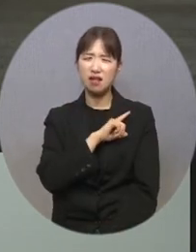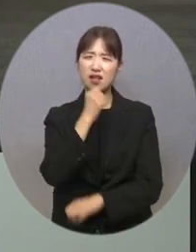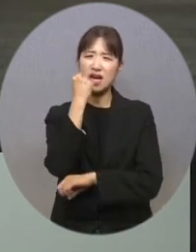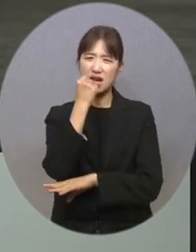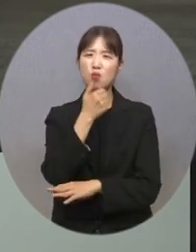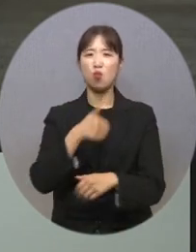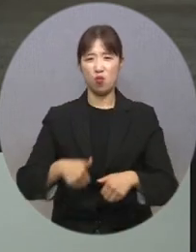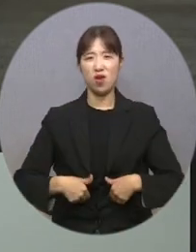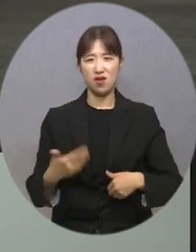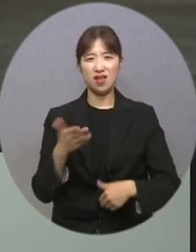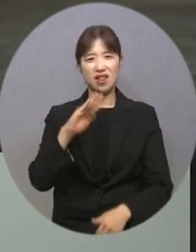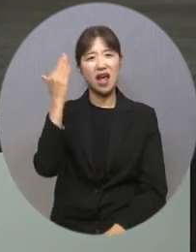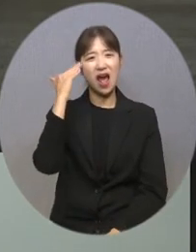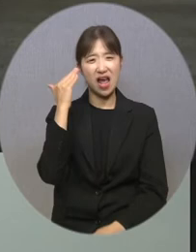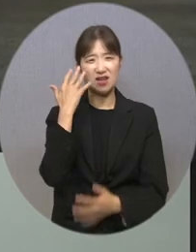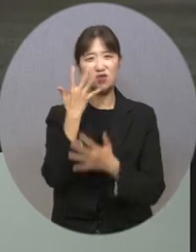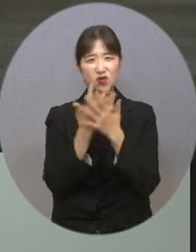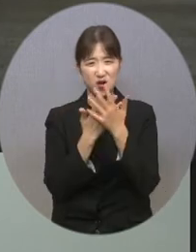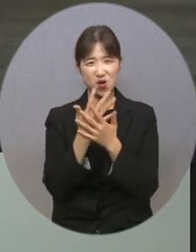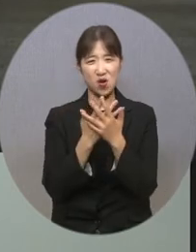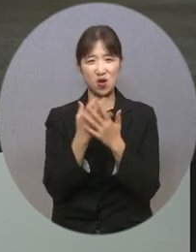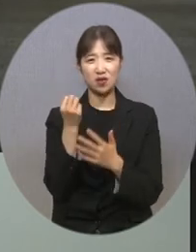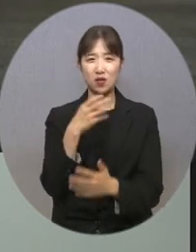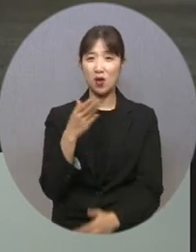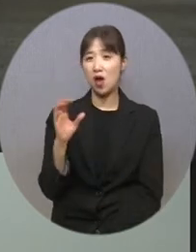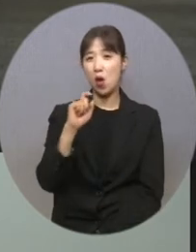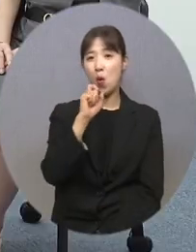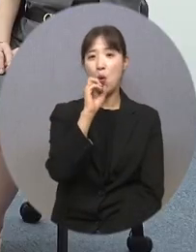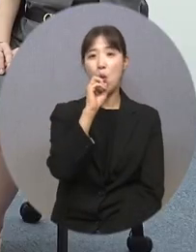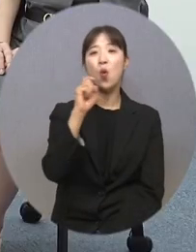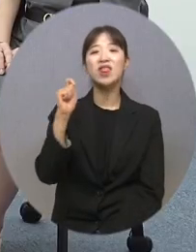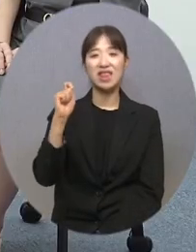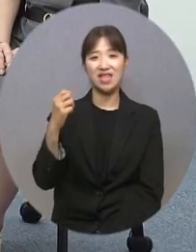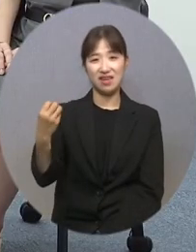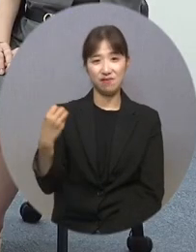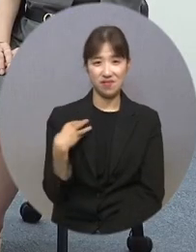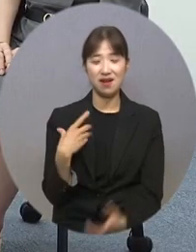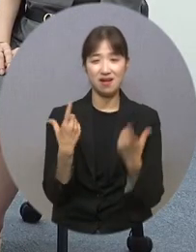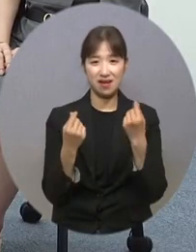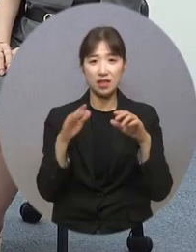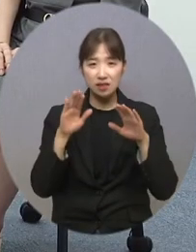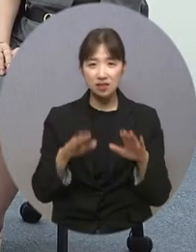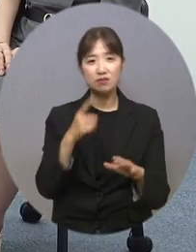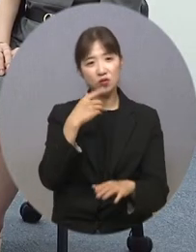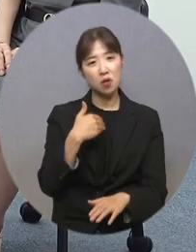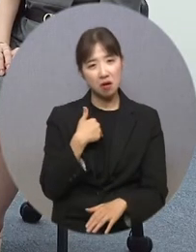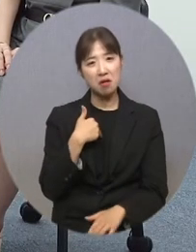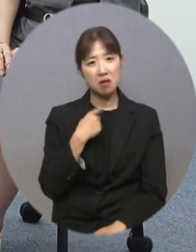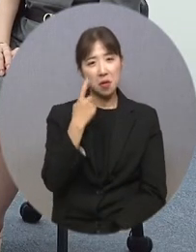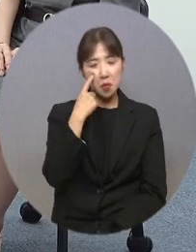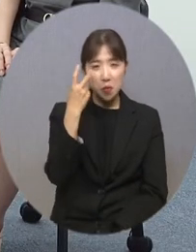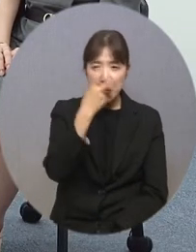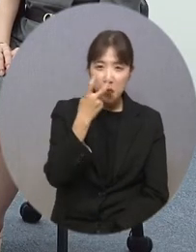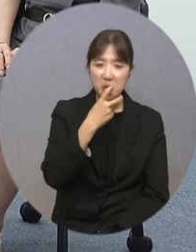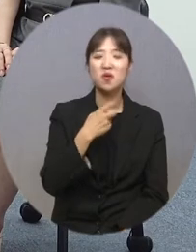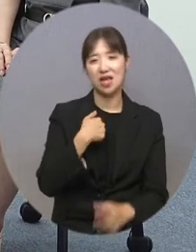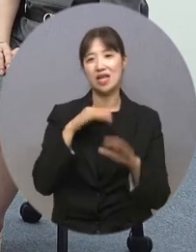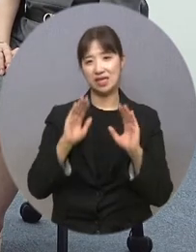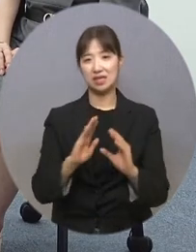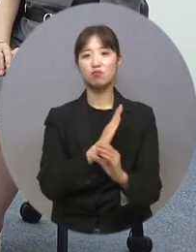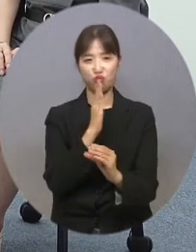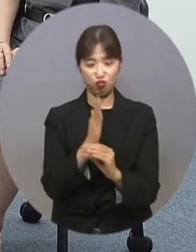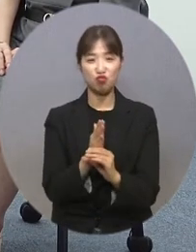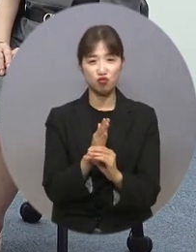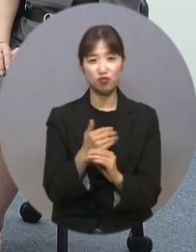한국 녀와 그리고 ott 얘기 하셨는데 지금 저희가 또 자체적으로 모니터 라고 조사 저희도 하고 있는데 저에게